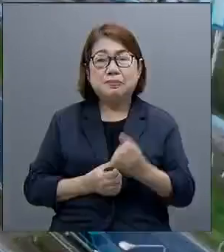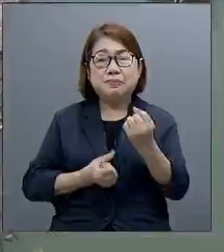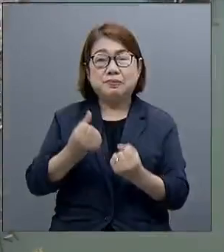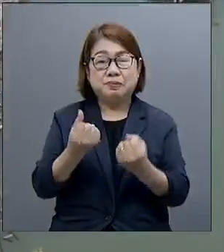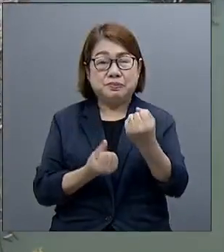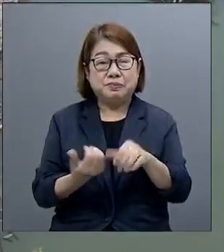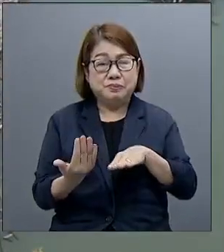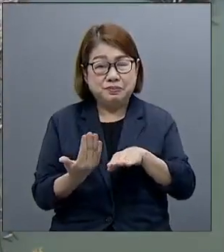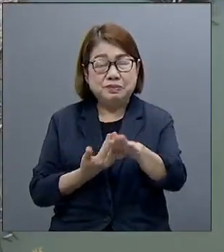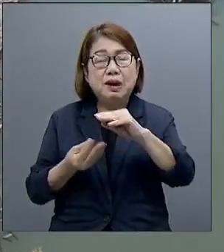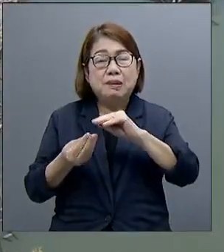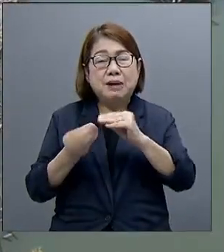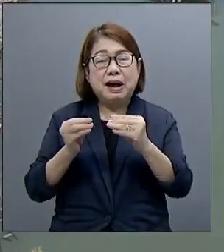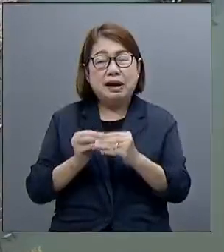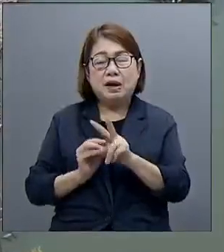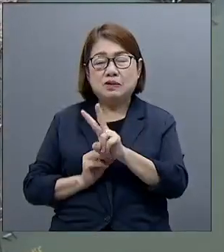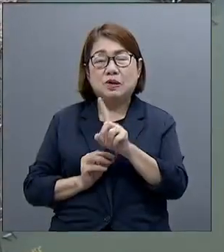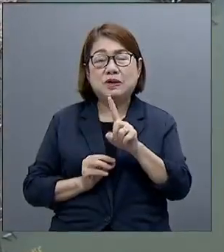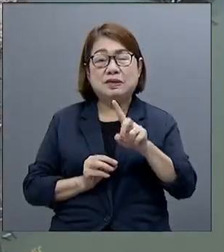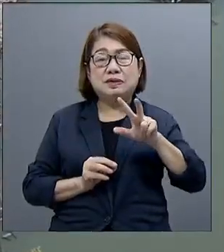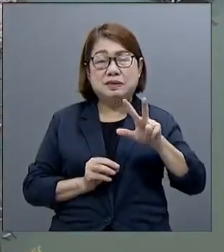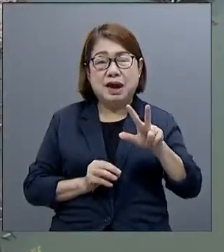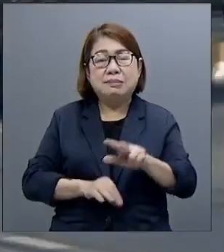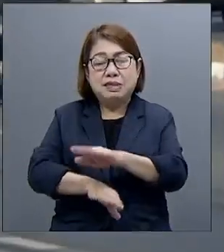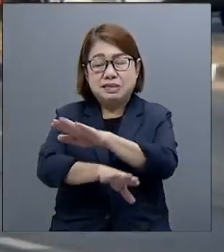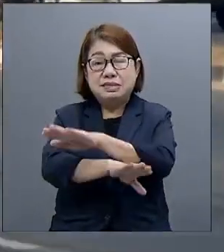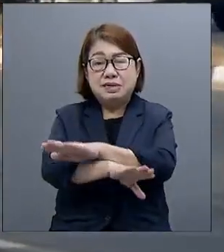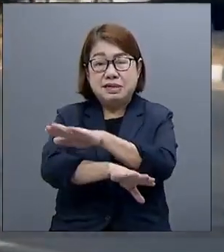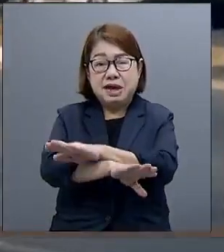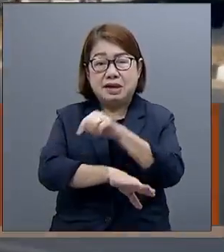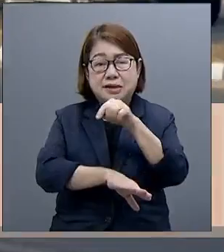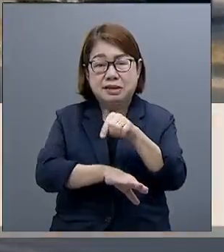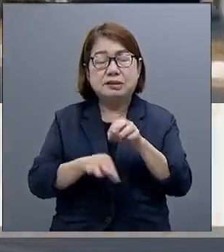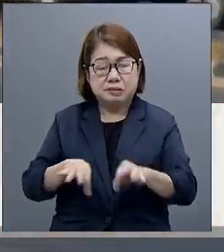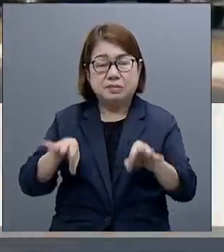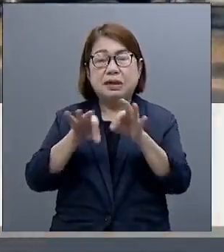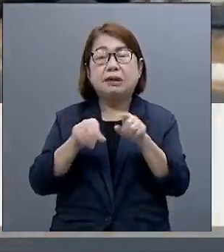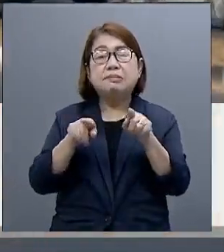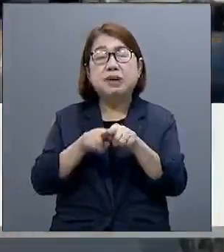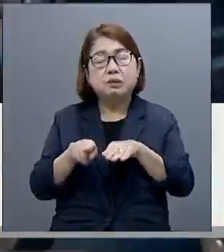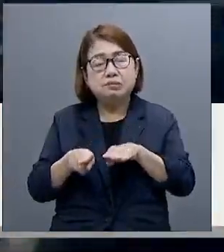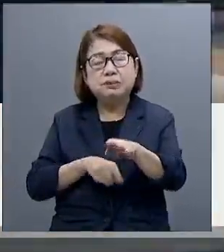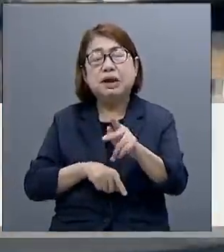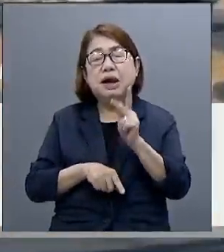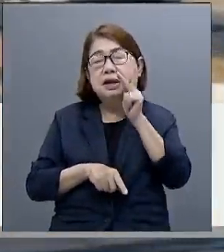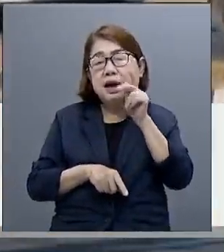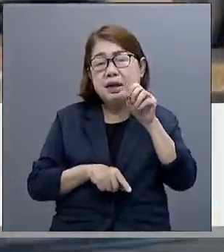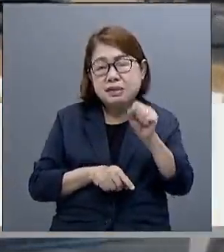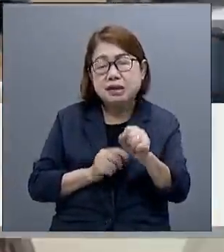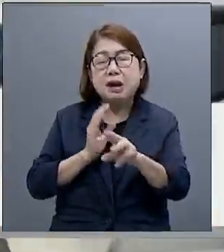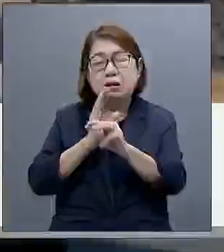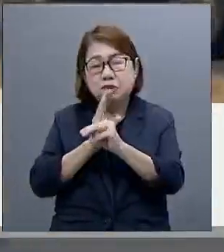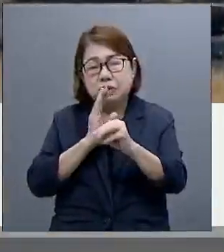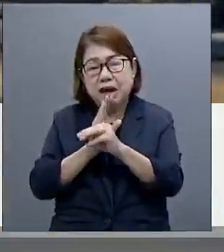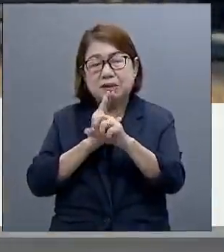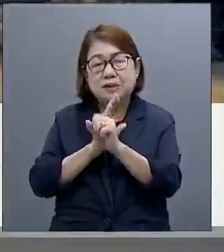ถีนานนท์หมายเลข 213สี่แยกวังยาวก็จะเป็นสายหลักเดินทางไปกาฬสินธุ์มุกดาหารสกลนครนครพนม